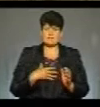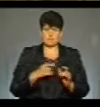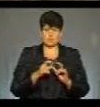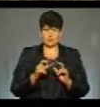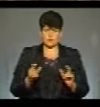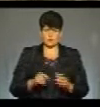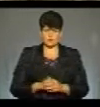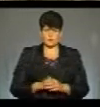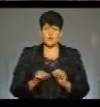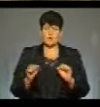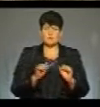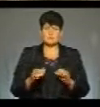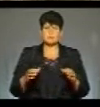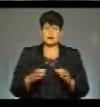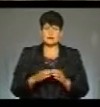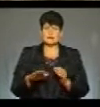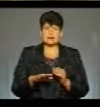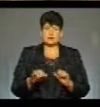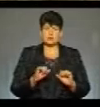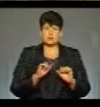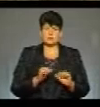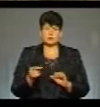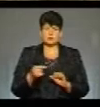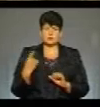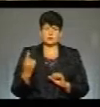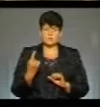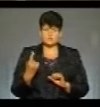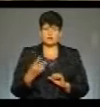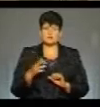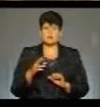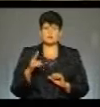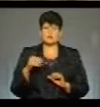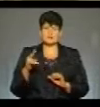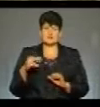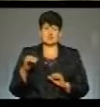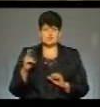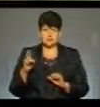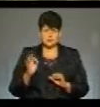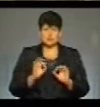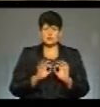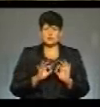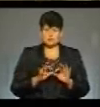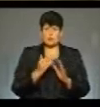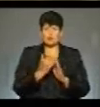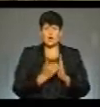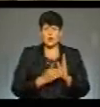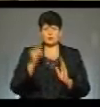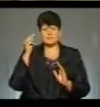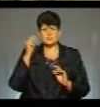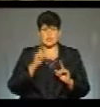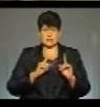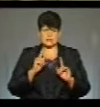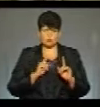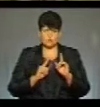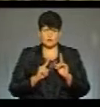об'єкту. Командир бригади територіальної оборони Тернопільської області полковник Олег Дідіченко розповів програму навчальних зборів. До